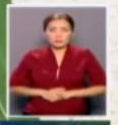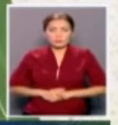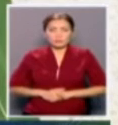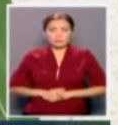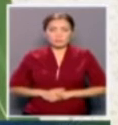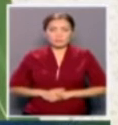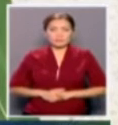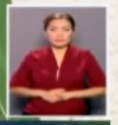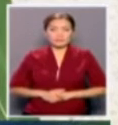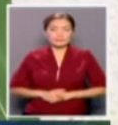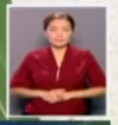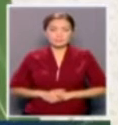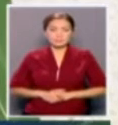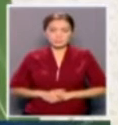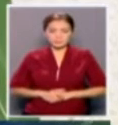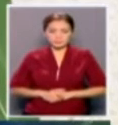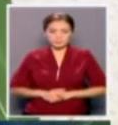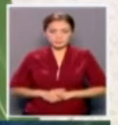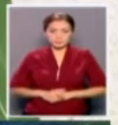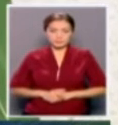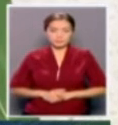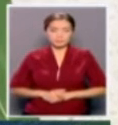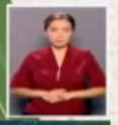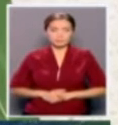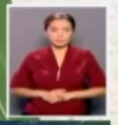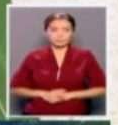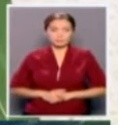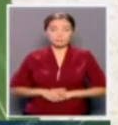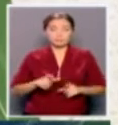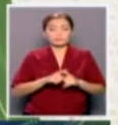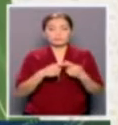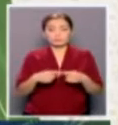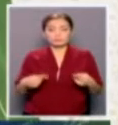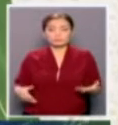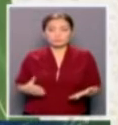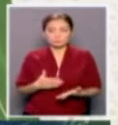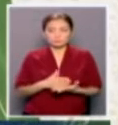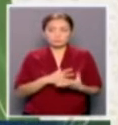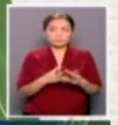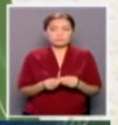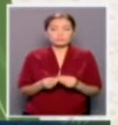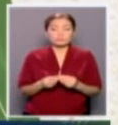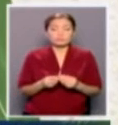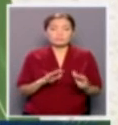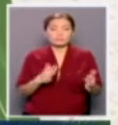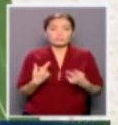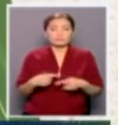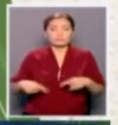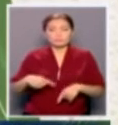Анау бір бұтасы туған жердің сынып түссе, анау Алатауда мәселен, немесе Алтайда. Қабырғасы сынғандай